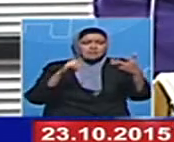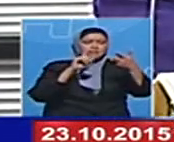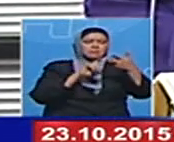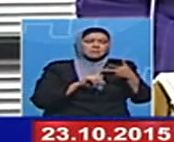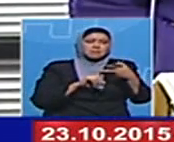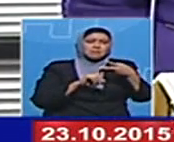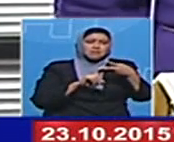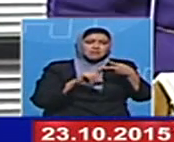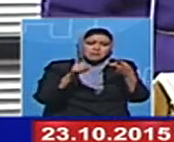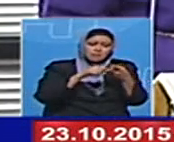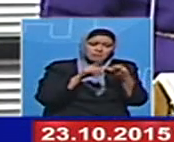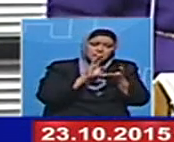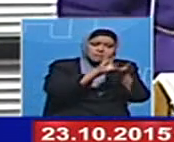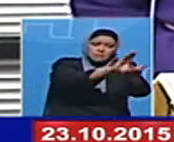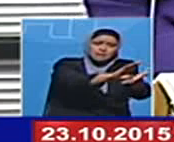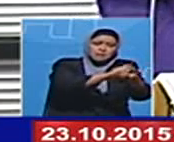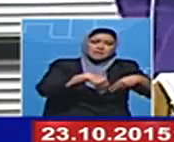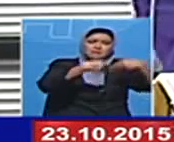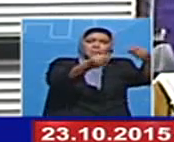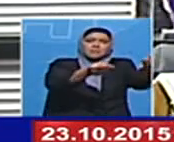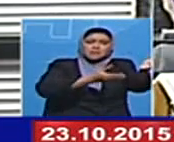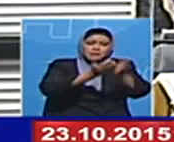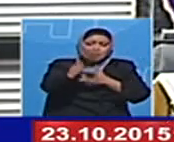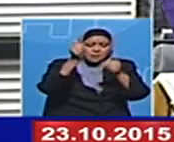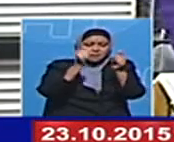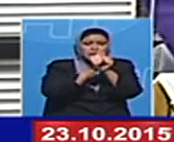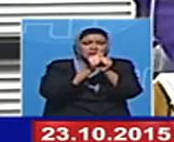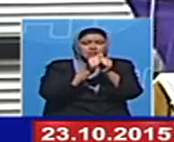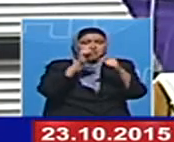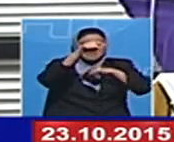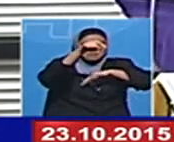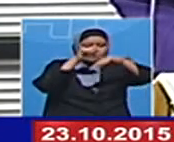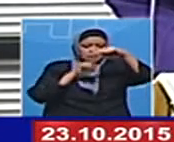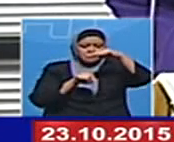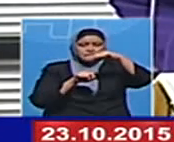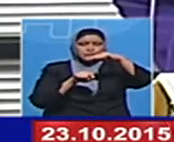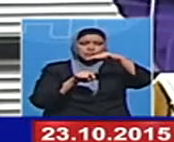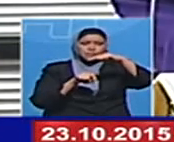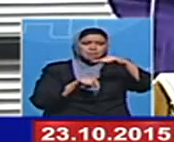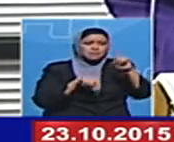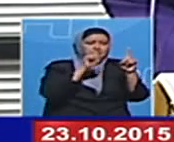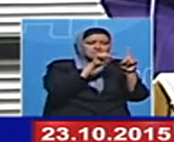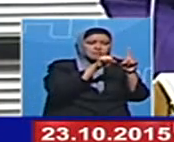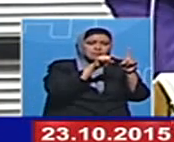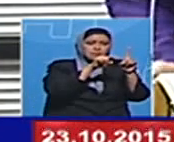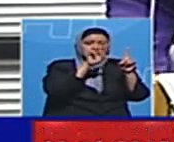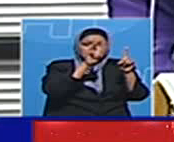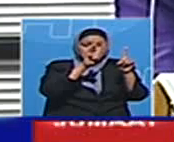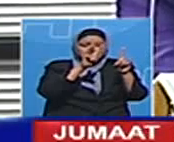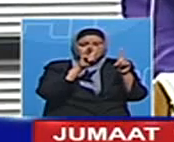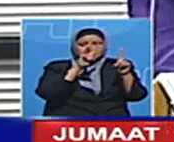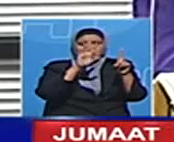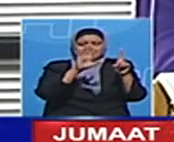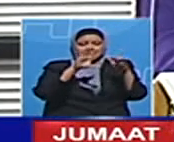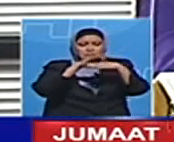pembiayaan biasiswa Diteruskan dengan agihan antaranya seperti berikut r.65 bilion